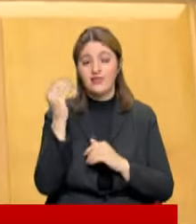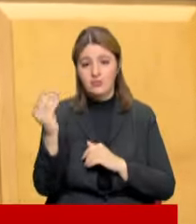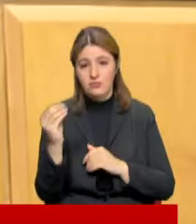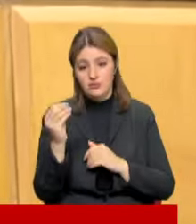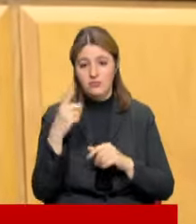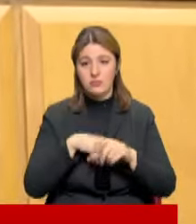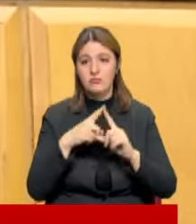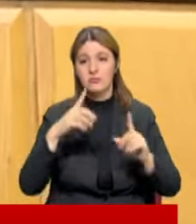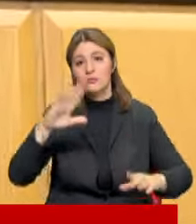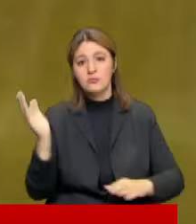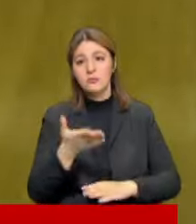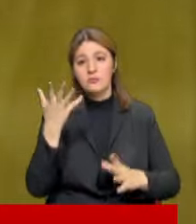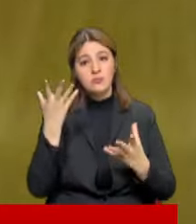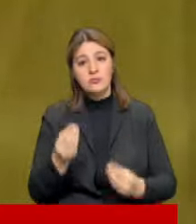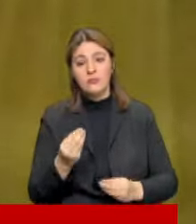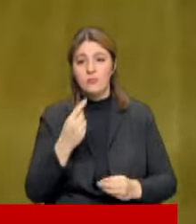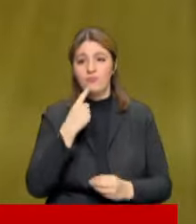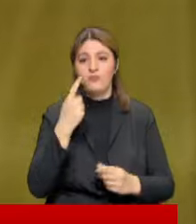süreci de baltalamaya